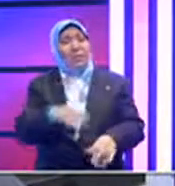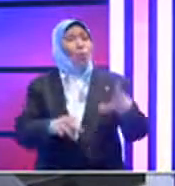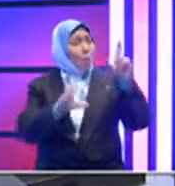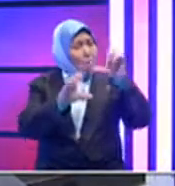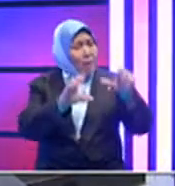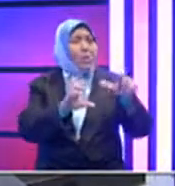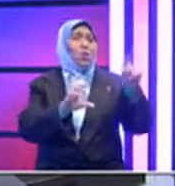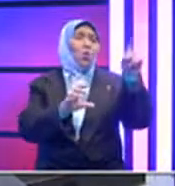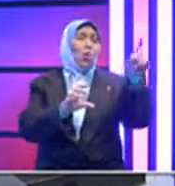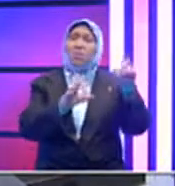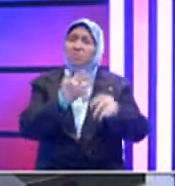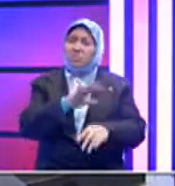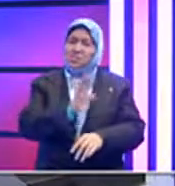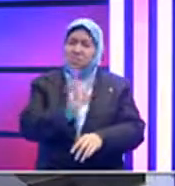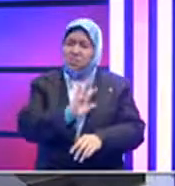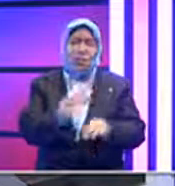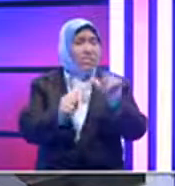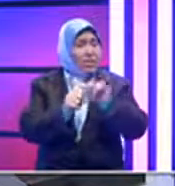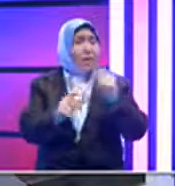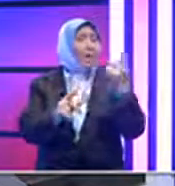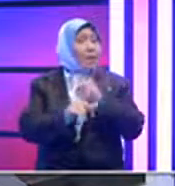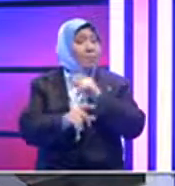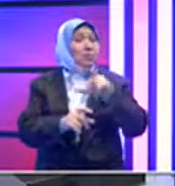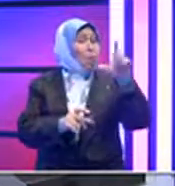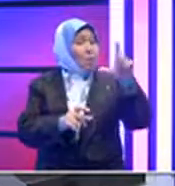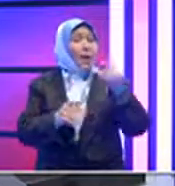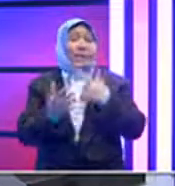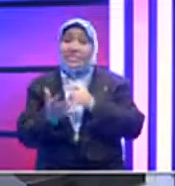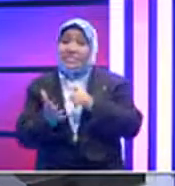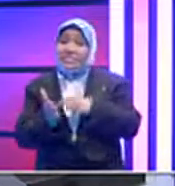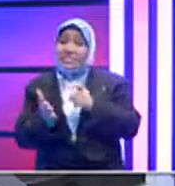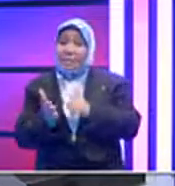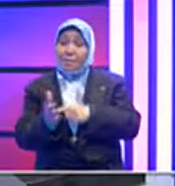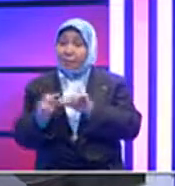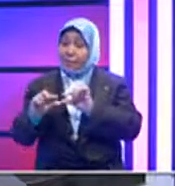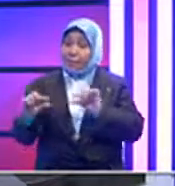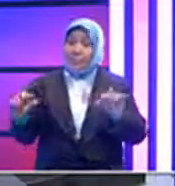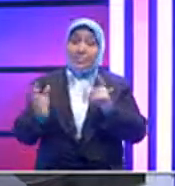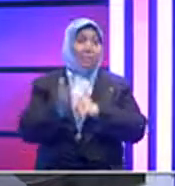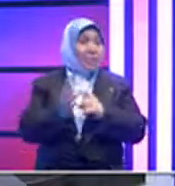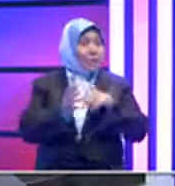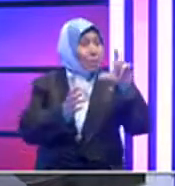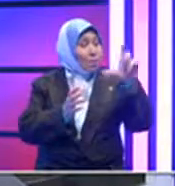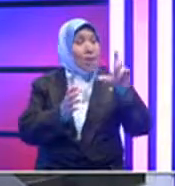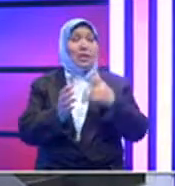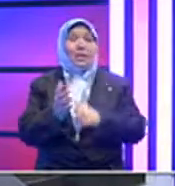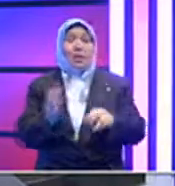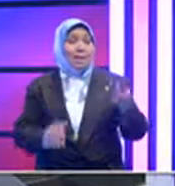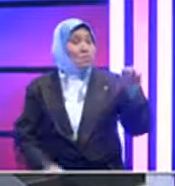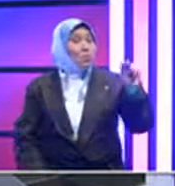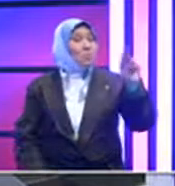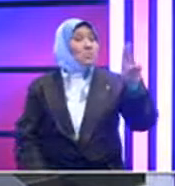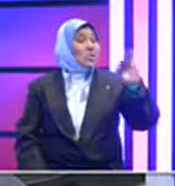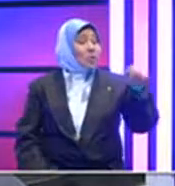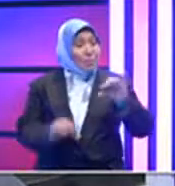juga road to attack dibuka setiap kanal tebal adegan dan kita tipis nipis adegan akhir tebal kalau nih muzni bales